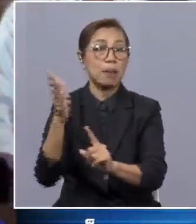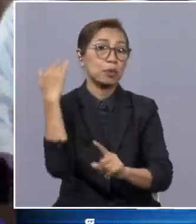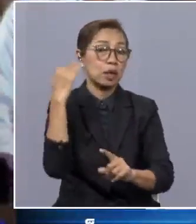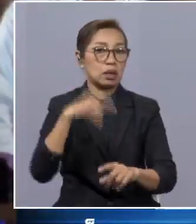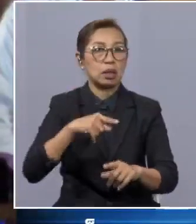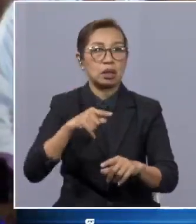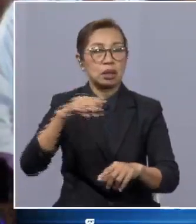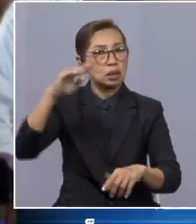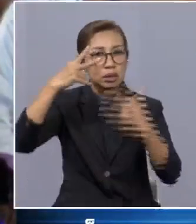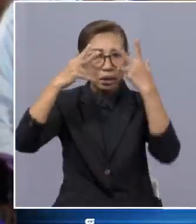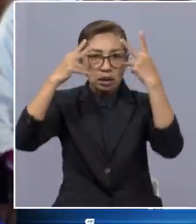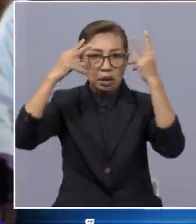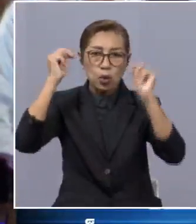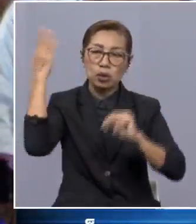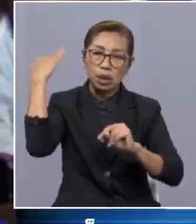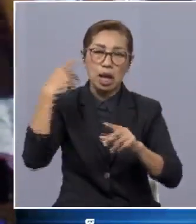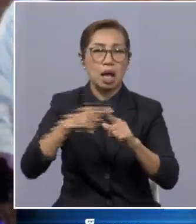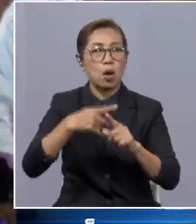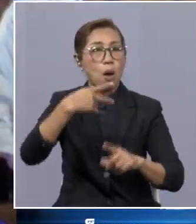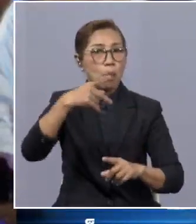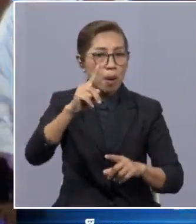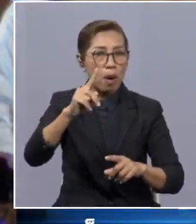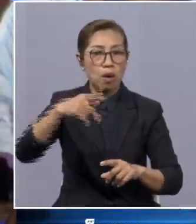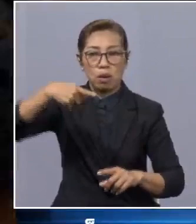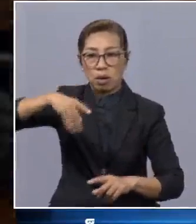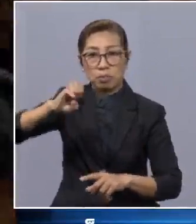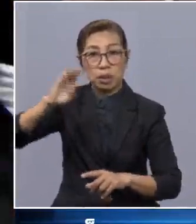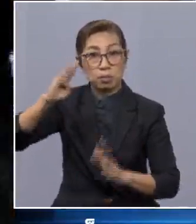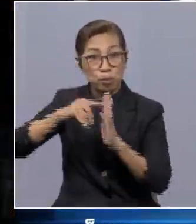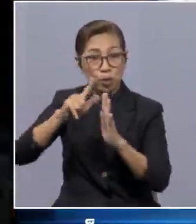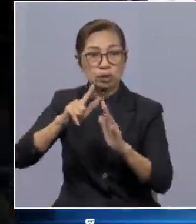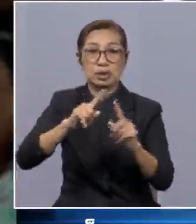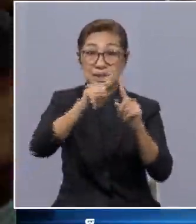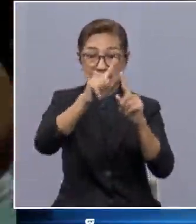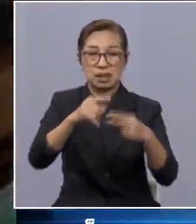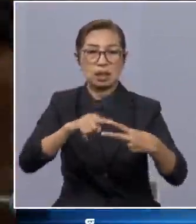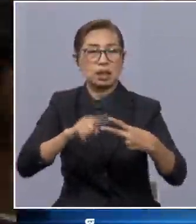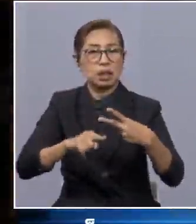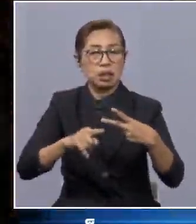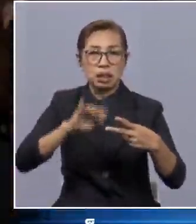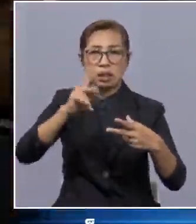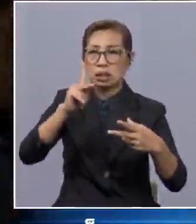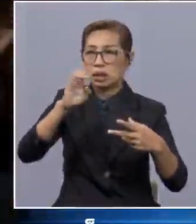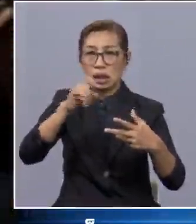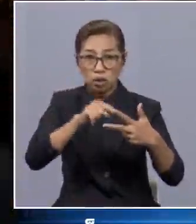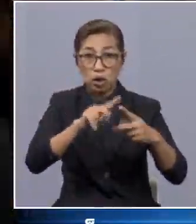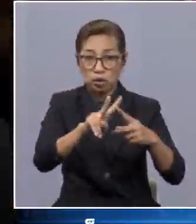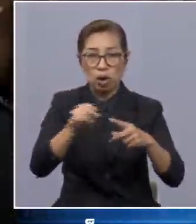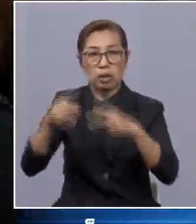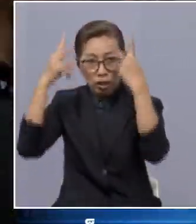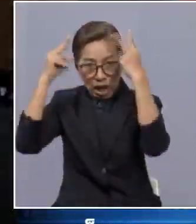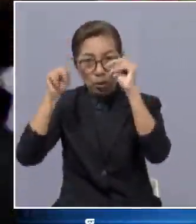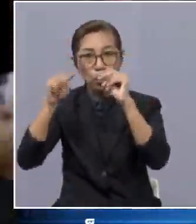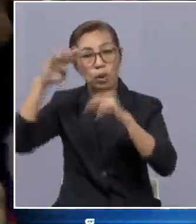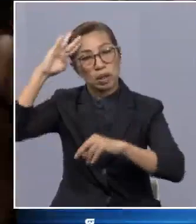แล้วก็จอมพลถนอมกิติขจรทีนี้ในการเลือกตั้งครั้งนี้ครับพลเอกประยุทธ์ประกาศชื่อเข้าชิงตำแหน่งนายก